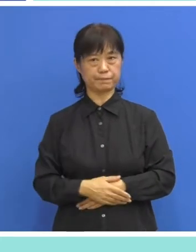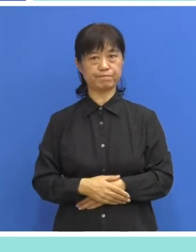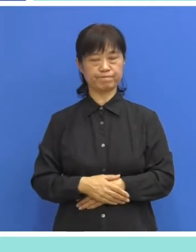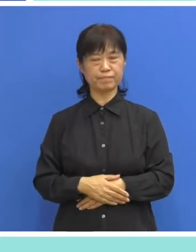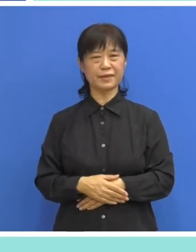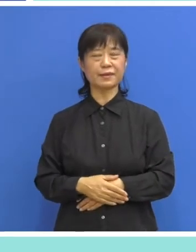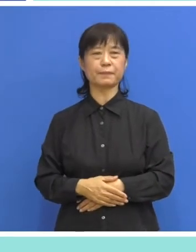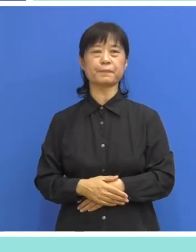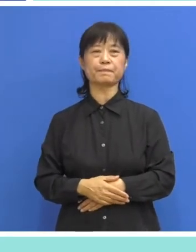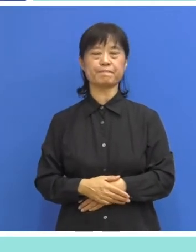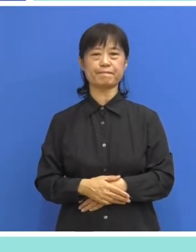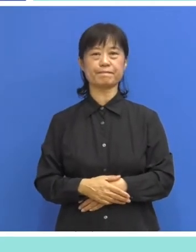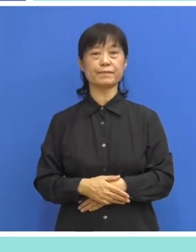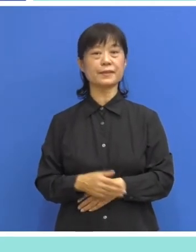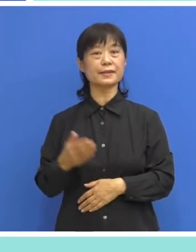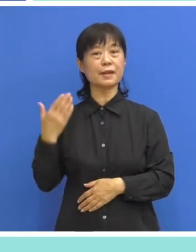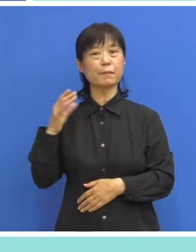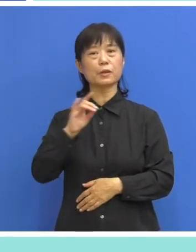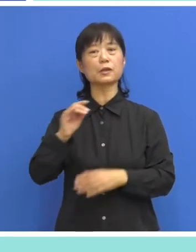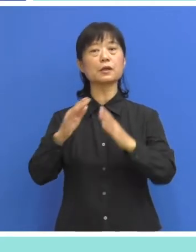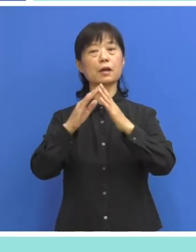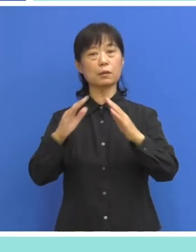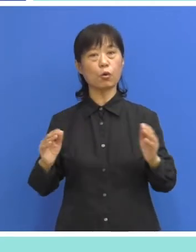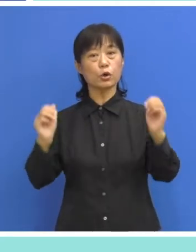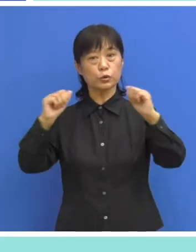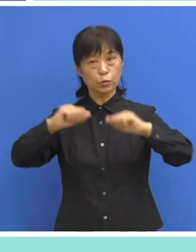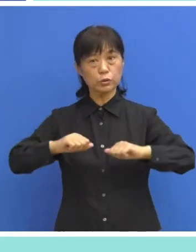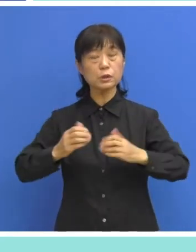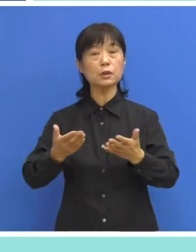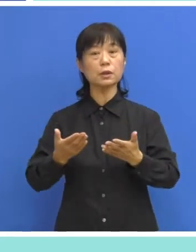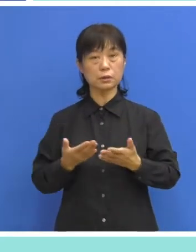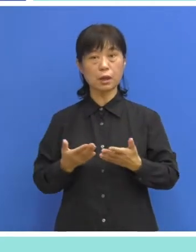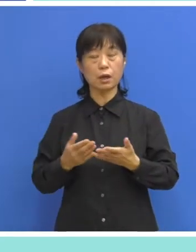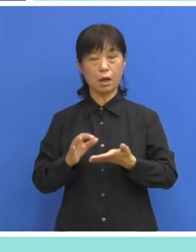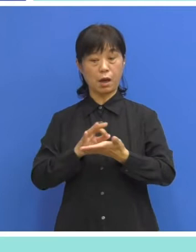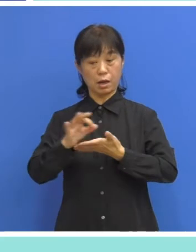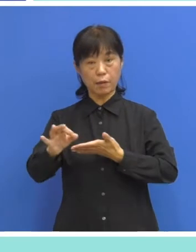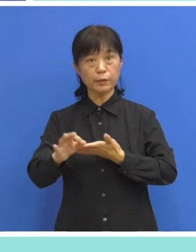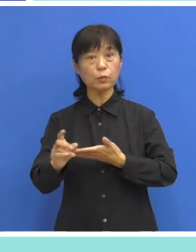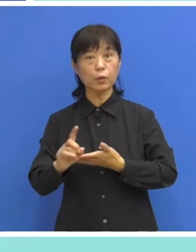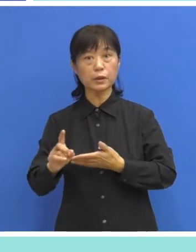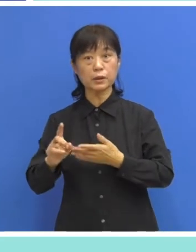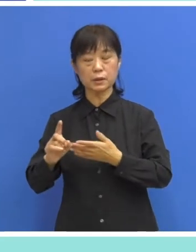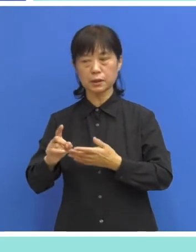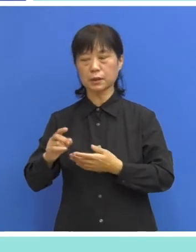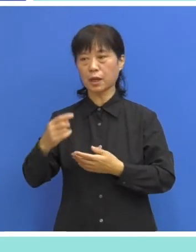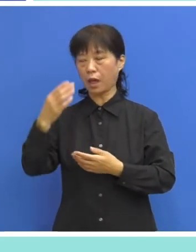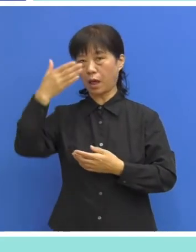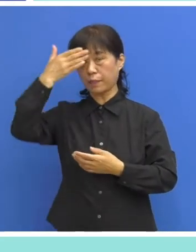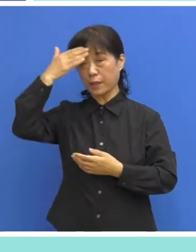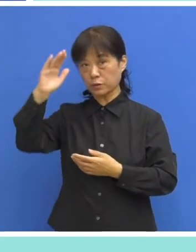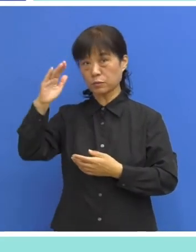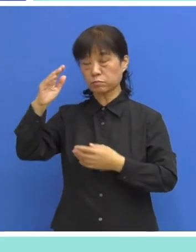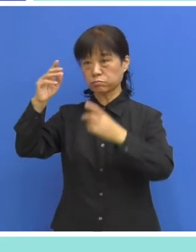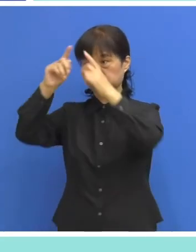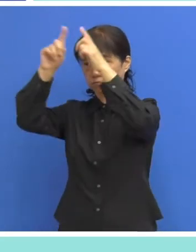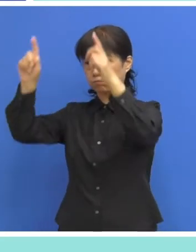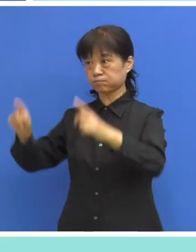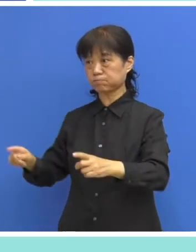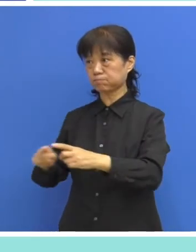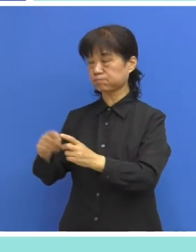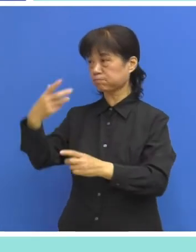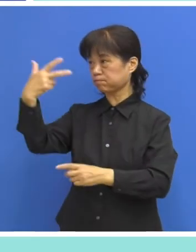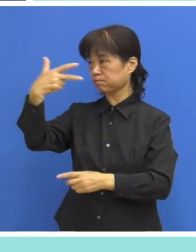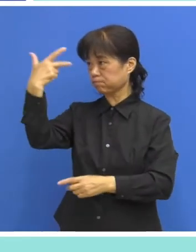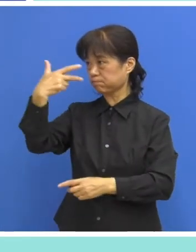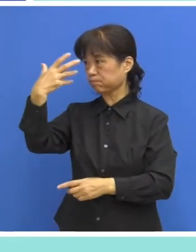先般の議会でも可決をいただいて、この度ご購入させていただきました AI のサーマルカメラを2台ですね